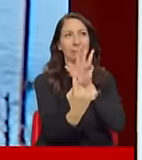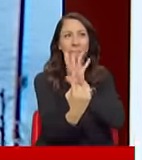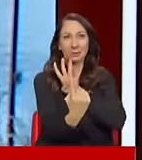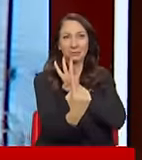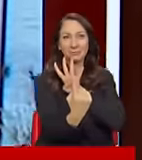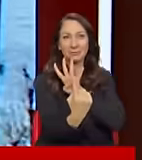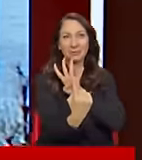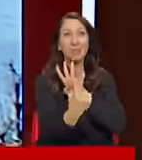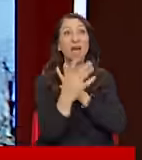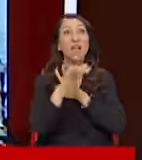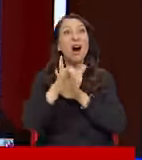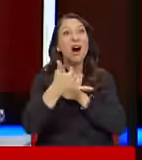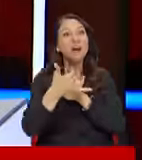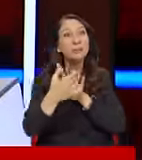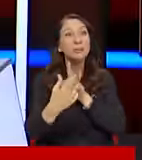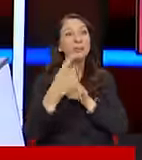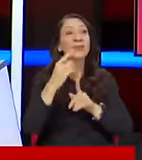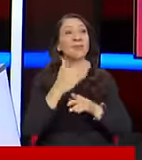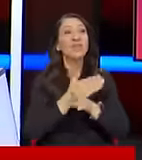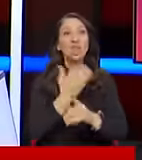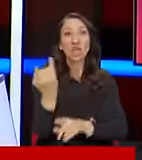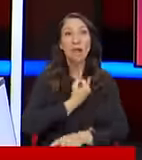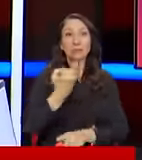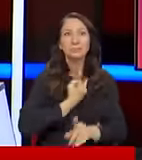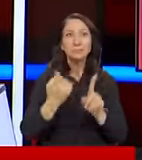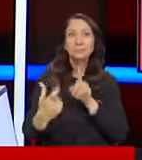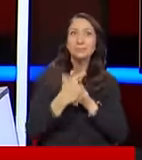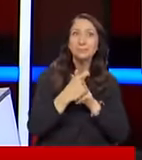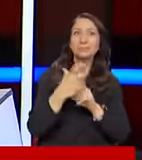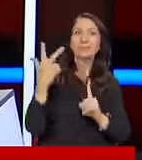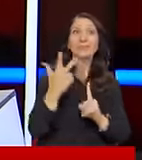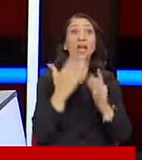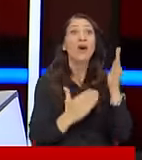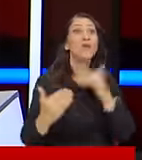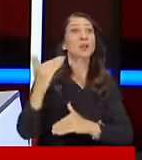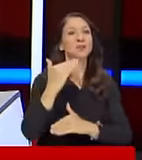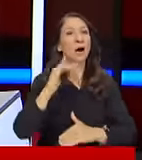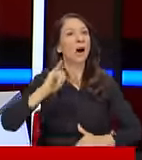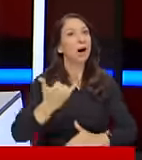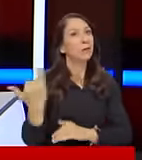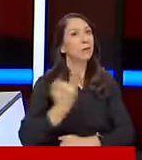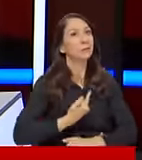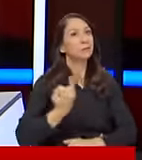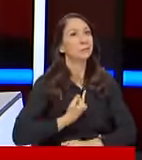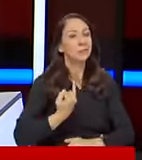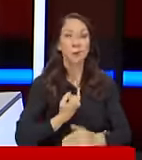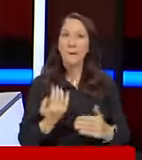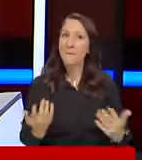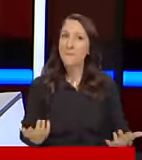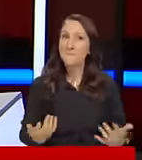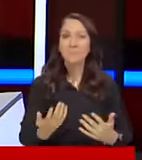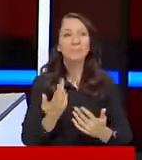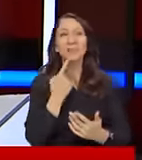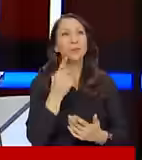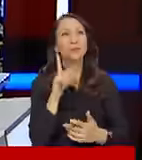En sıkı yani bir vatandaş eleştirisinin daha ötesinde bir eleştiri. Ve